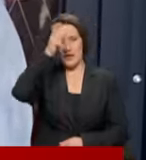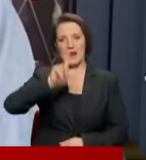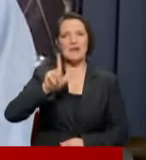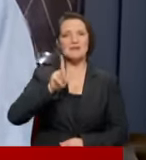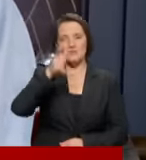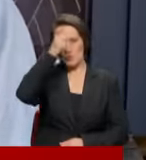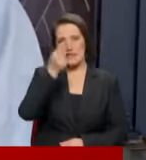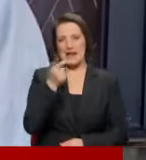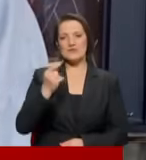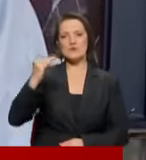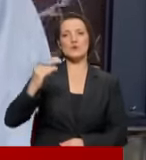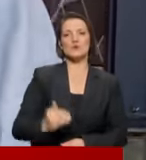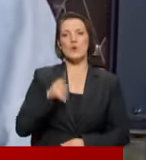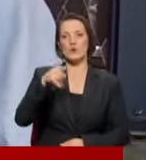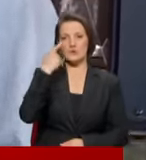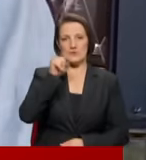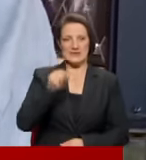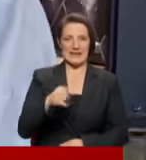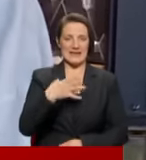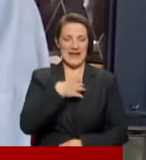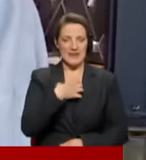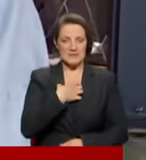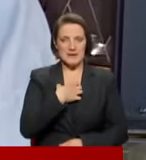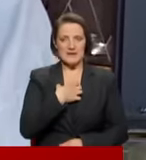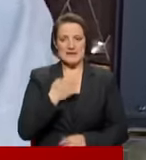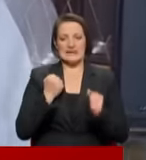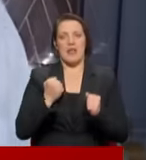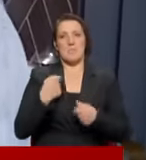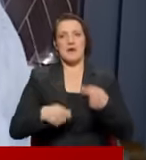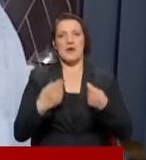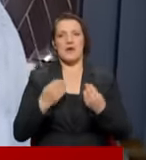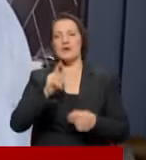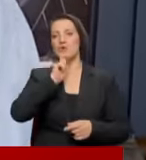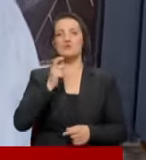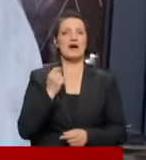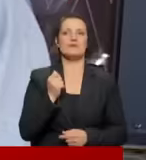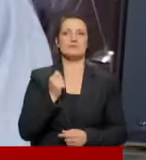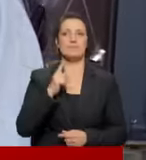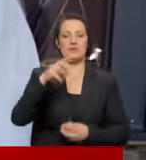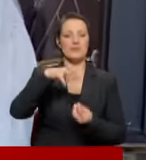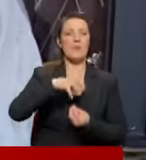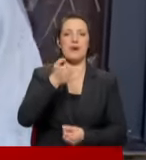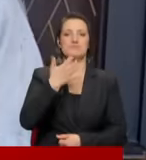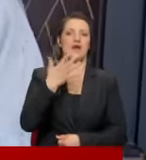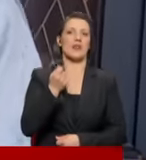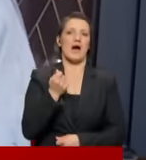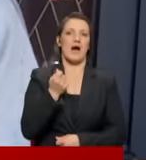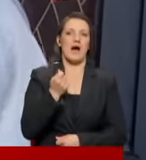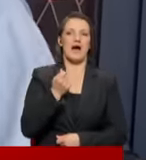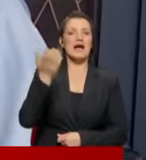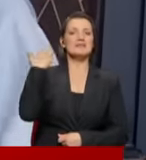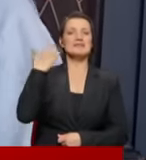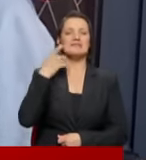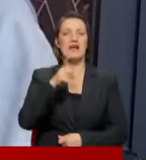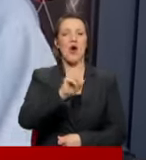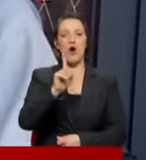şey düşüyor. O yüzden kendime şey sağlam almak istedim. Dondurma ne kadarmış? Topu 65 lira. Yani eskiden